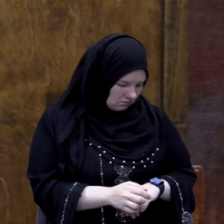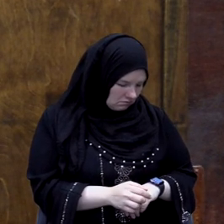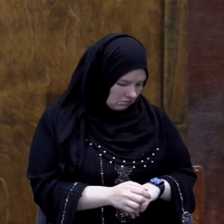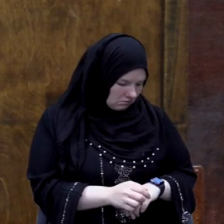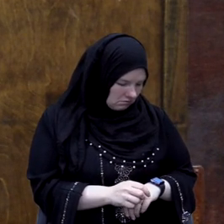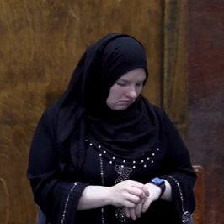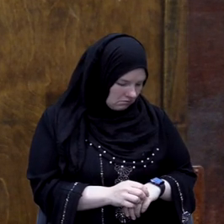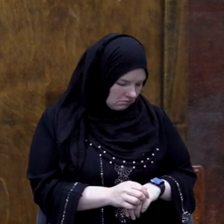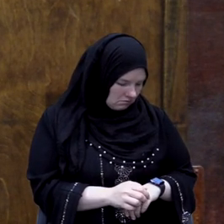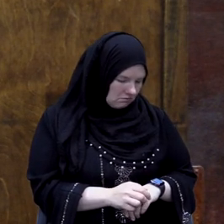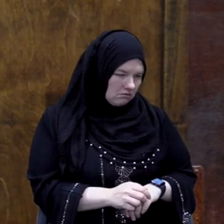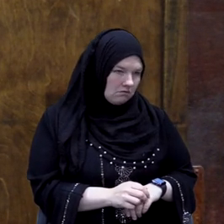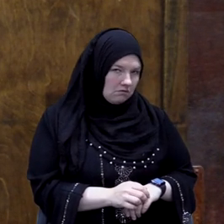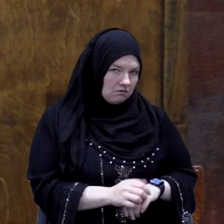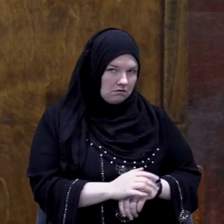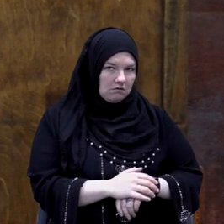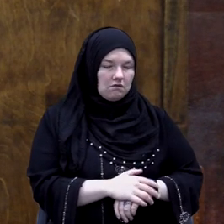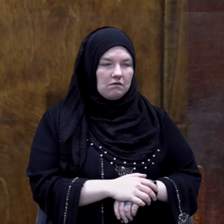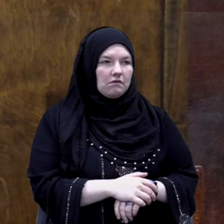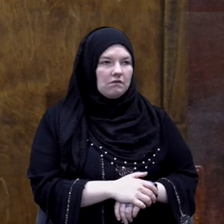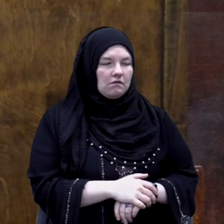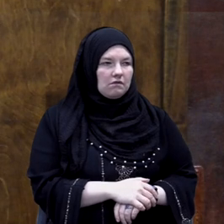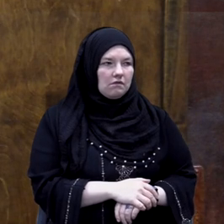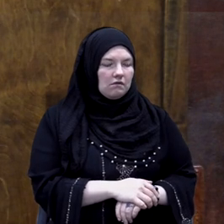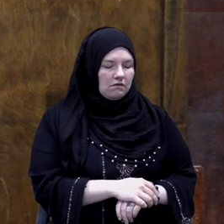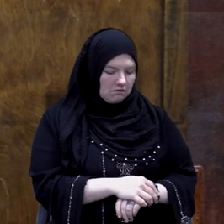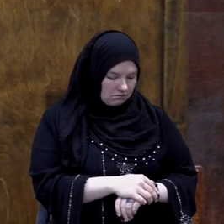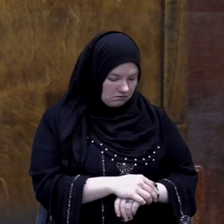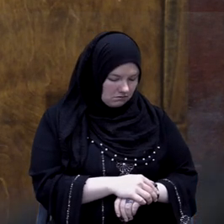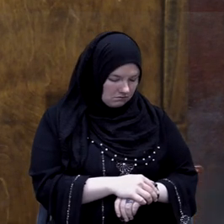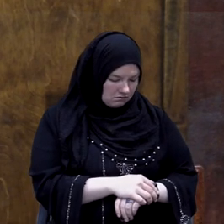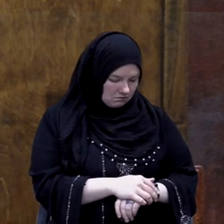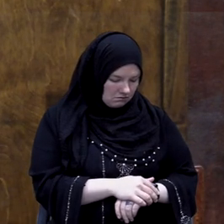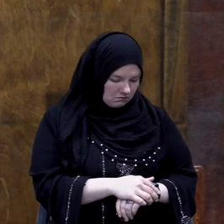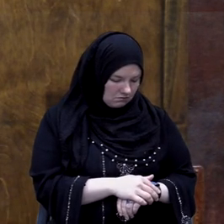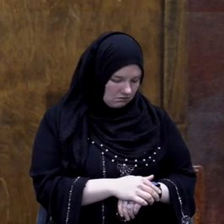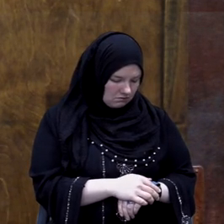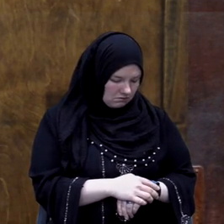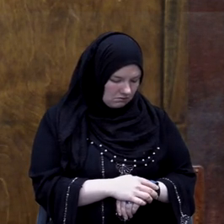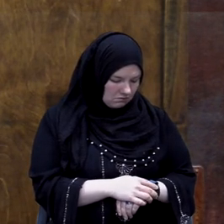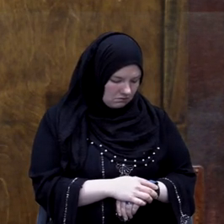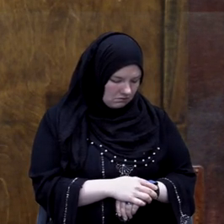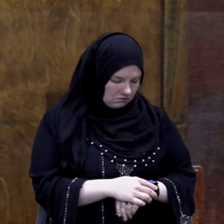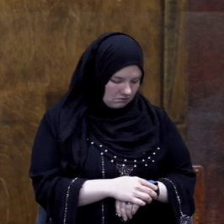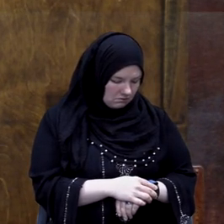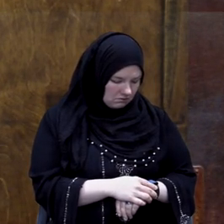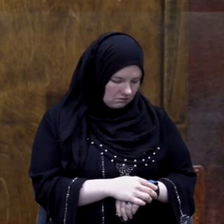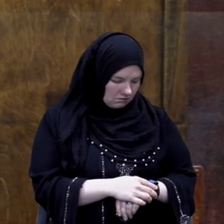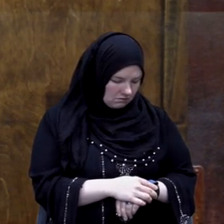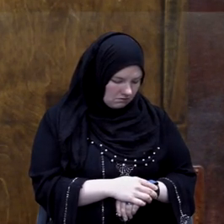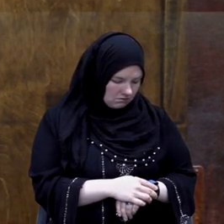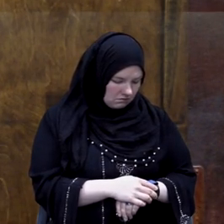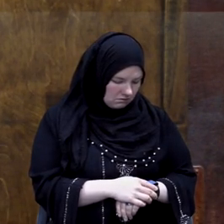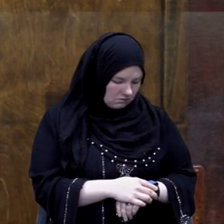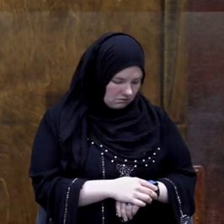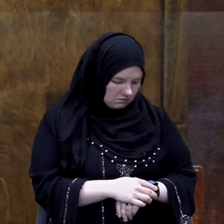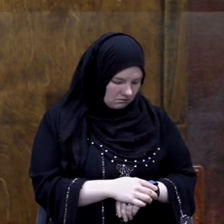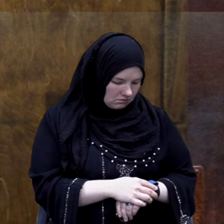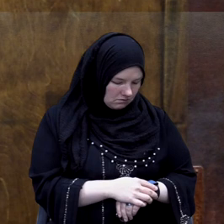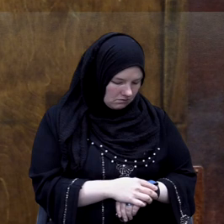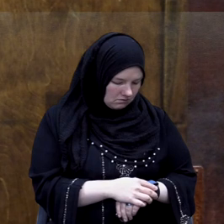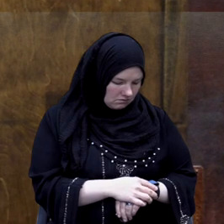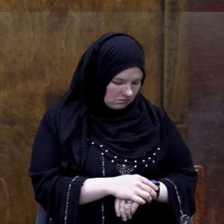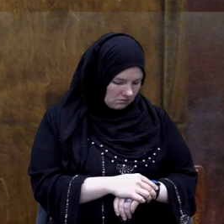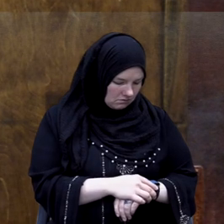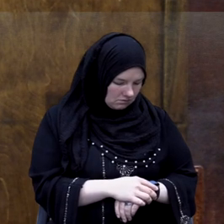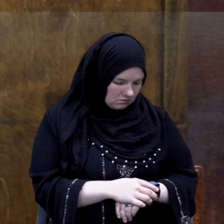إِلَّا بِمَا كُنْتُمْ تَعْمَلُونَ. And they will have to answer, haven't our messengers come to you with